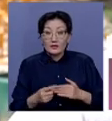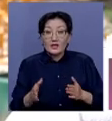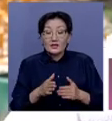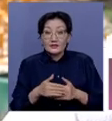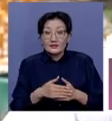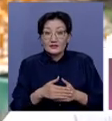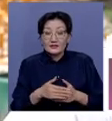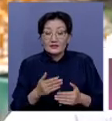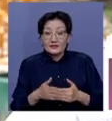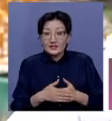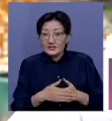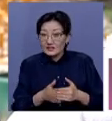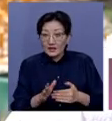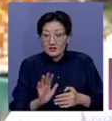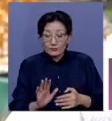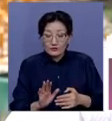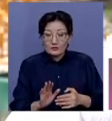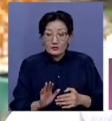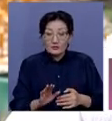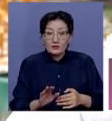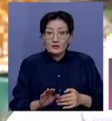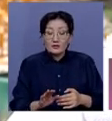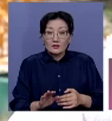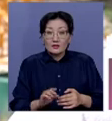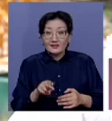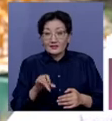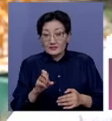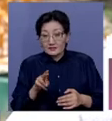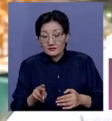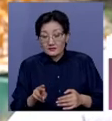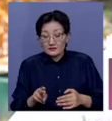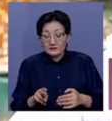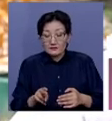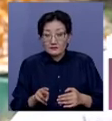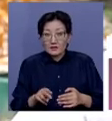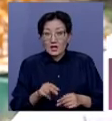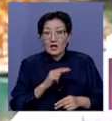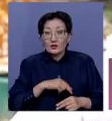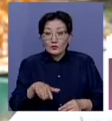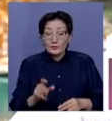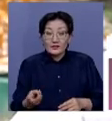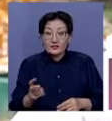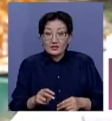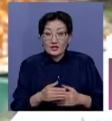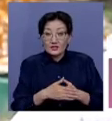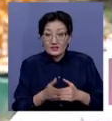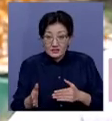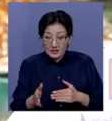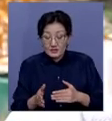ашпау, сол уақытта мына жилищный кооперативтің мына нелері, қызметкерлері келіп бізге есікті ашып